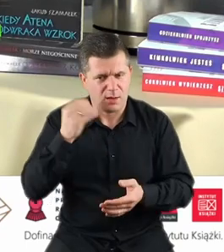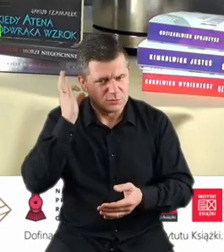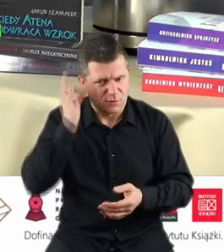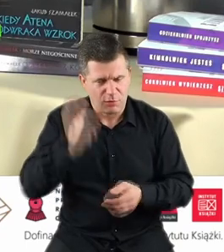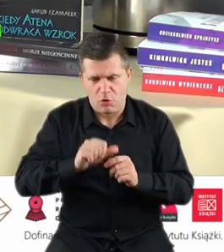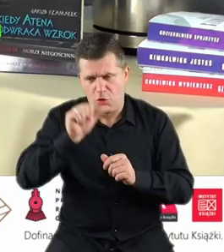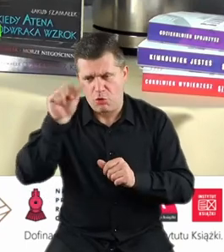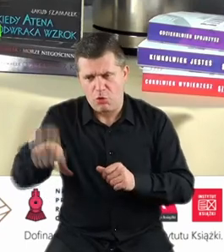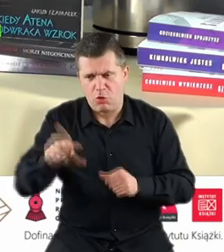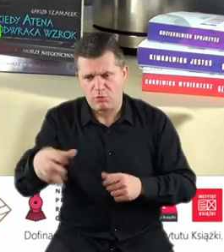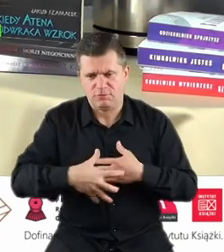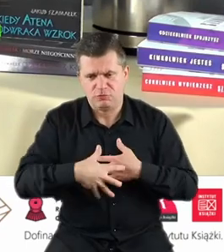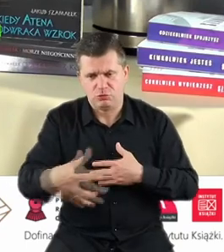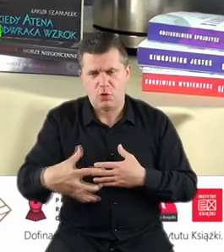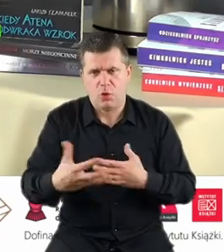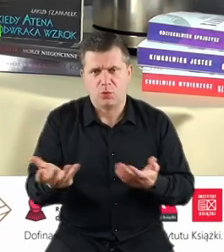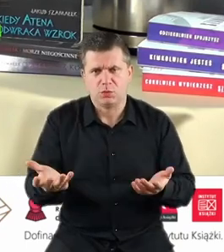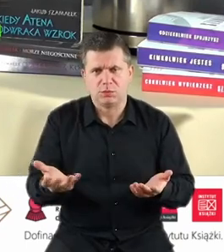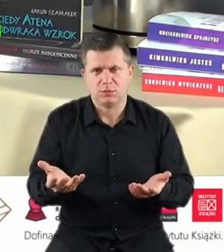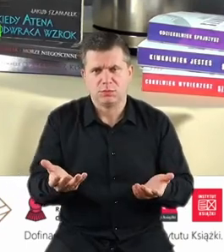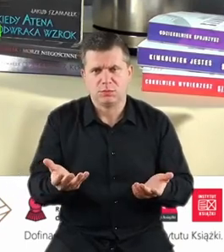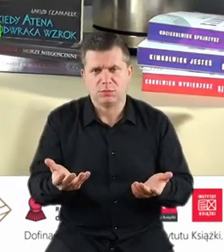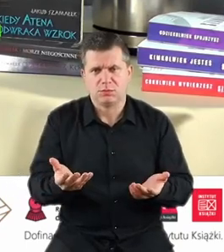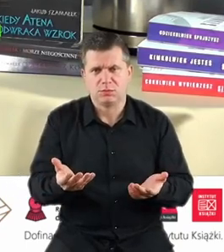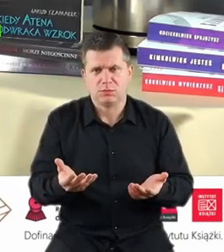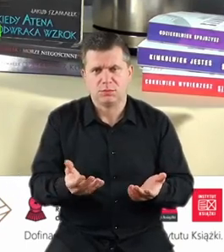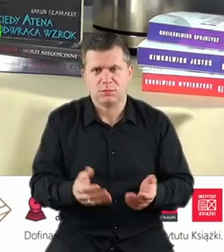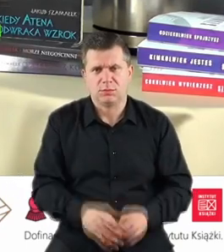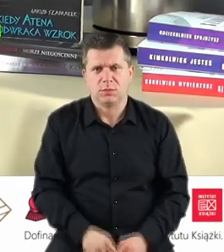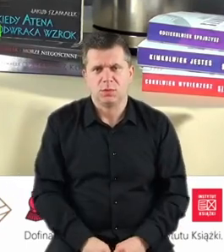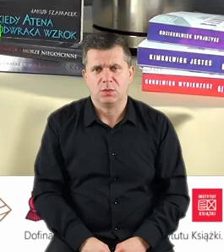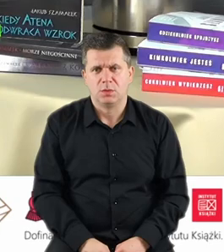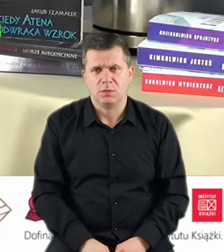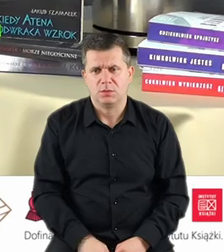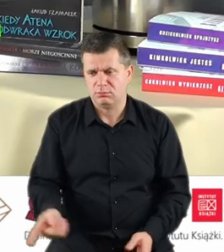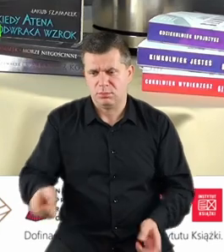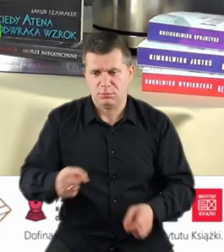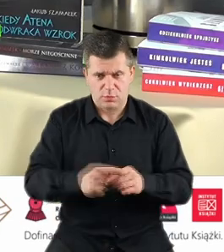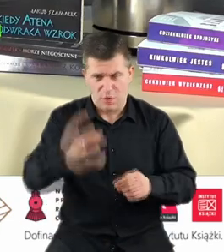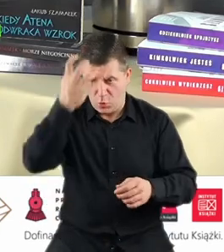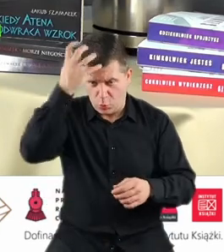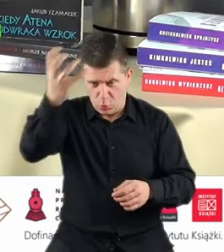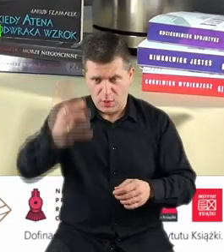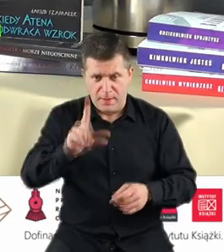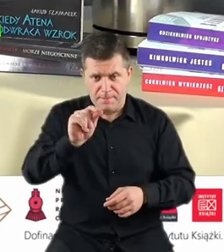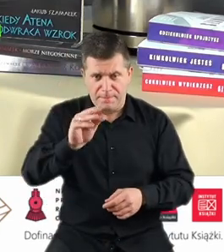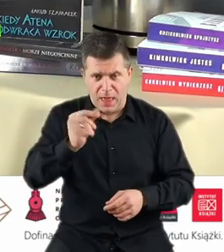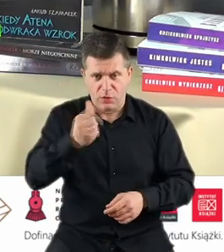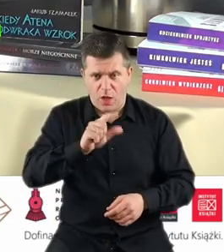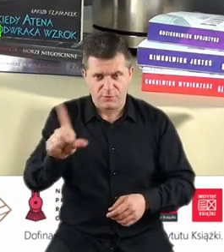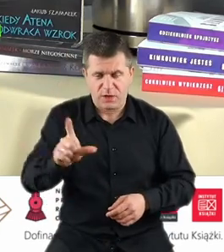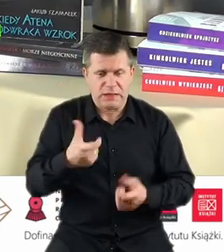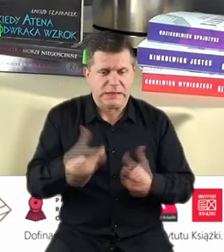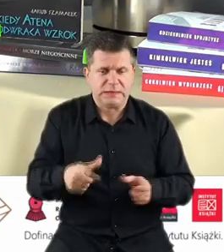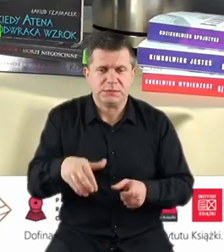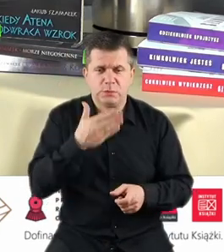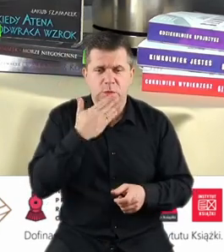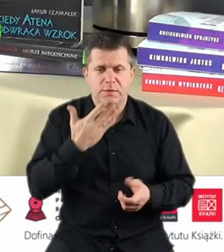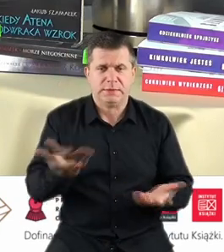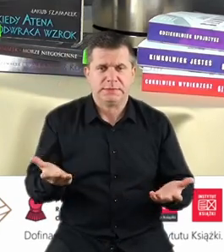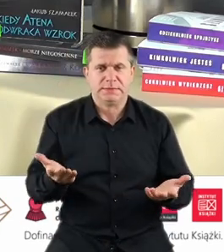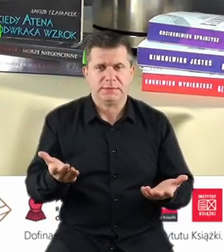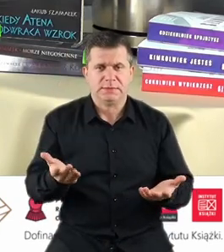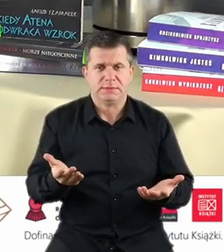ciążę, no nie nazywamy w ten sposób. Nie mówimy, że to był prawda, król pedofil. I myślę, że w naszym poczcie królów polskich też